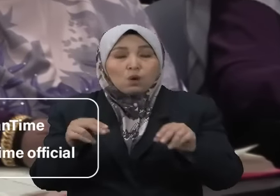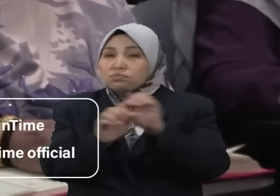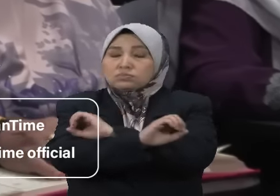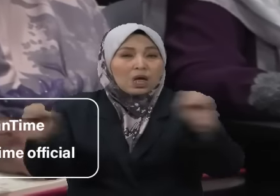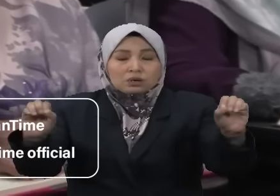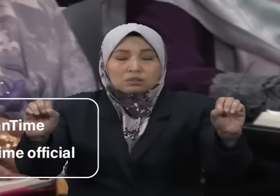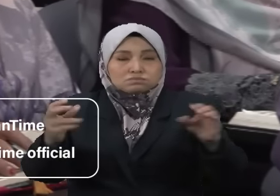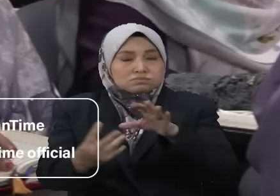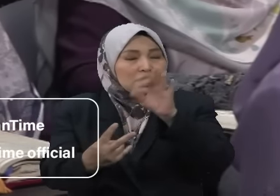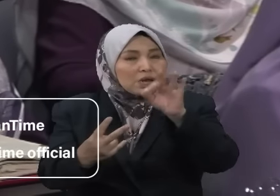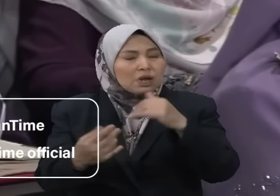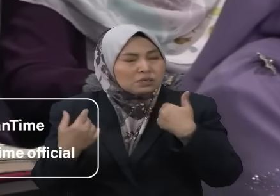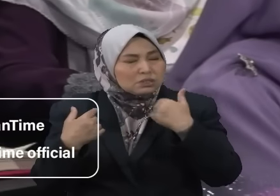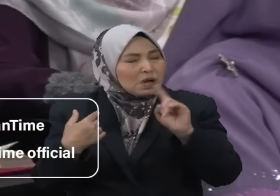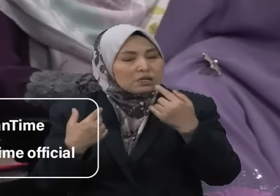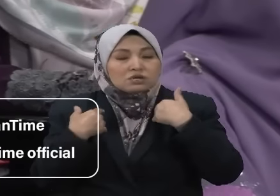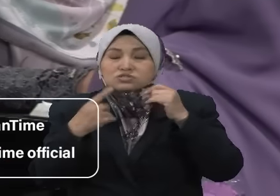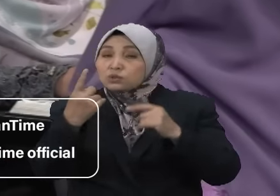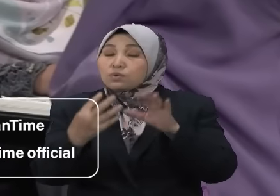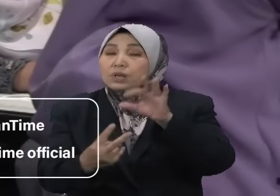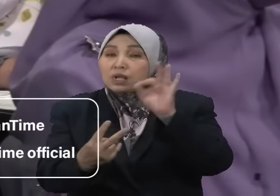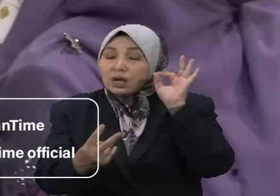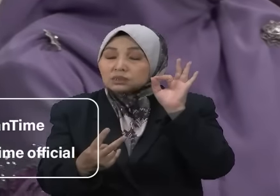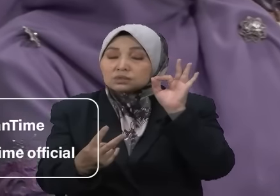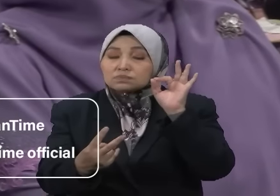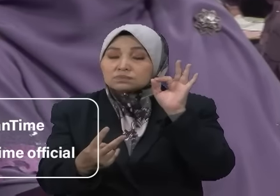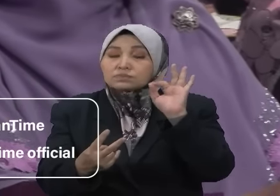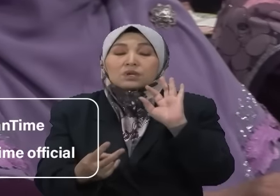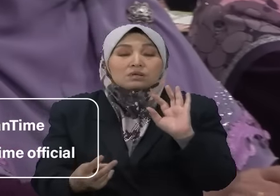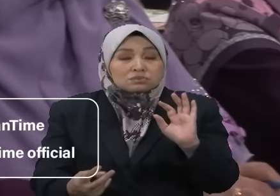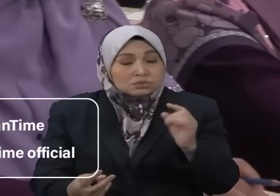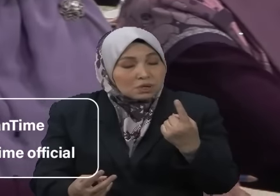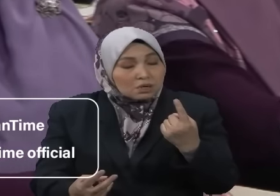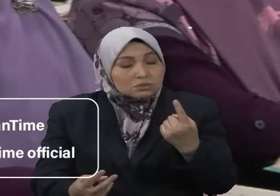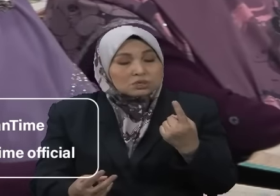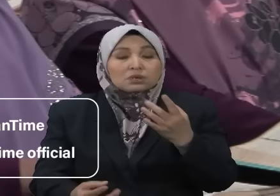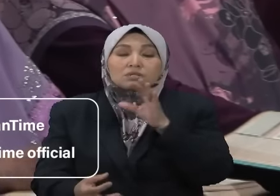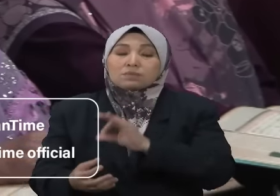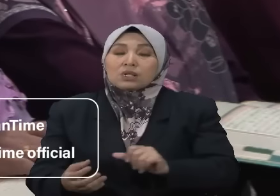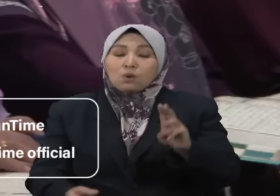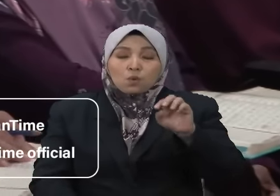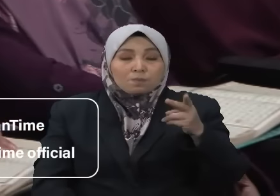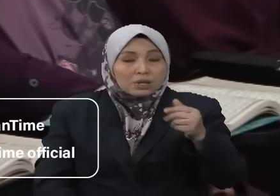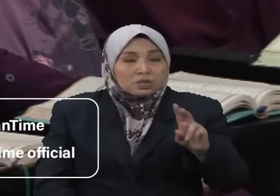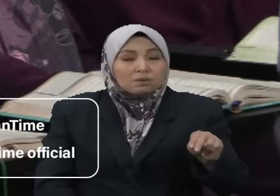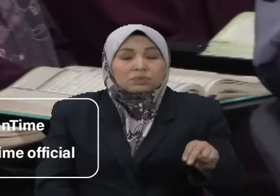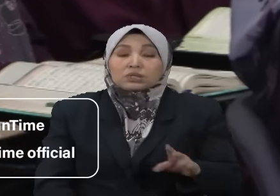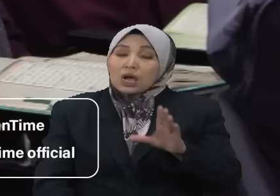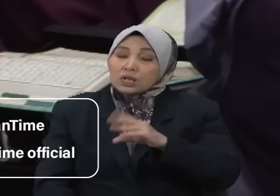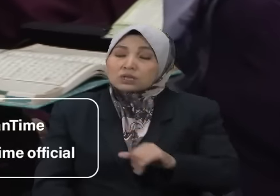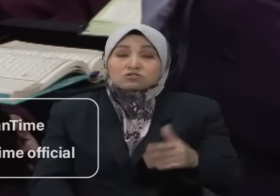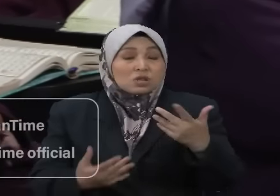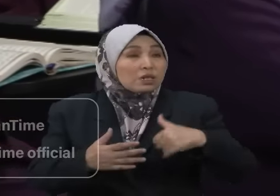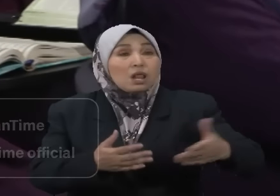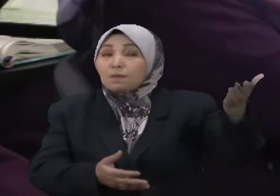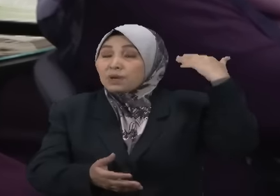pilihan hanya ada satu pilihan sahaja iaitu apa wala tusalli ala Ahad minhum abada okey yang terlepas